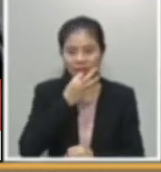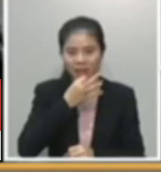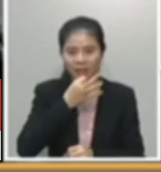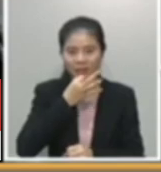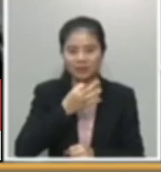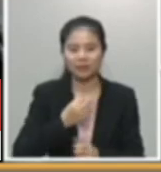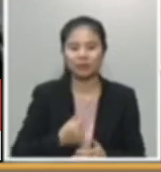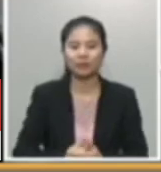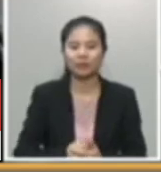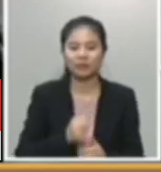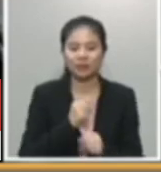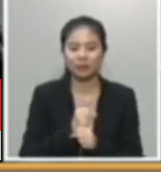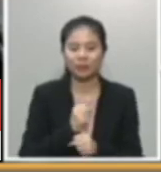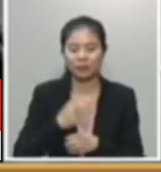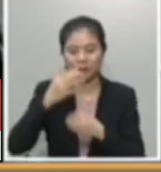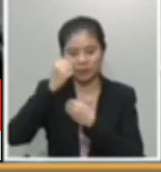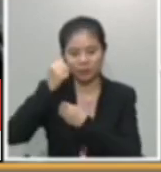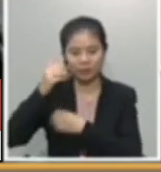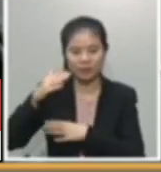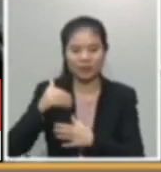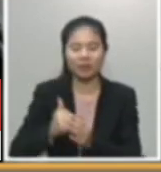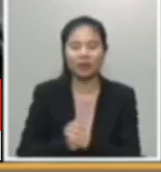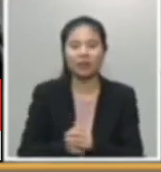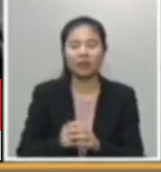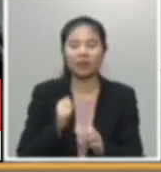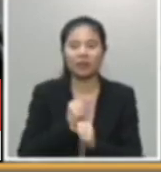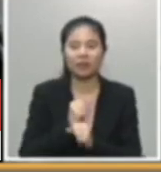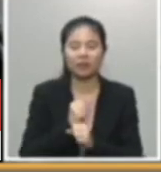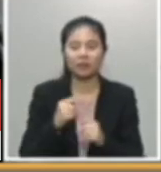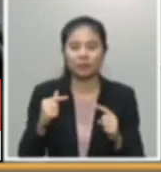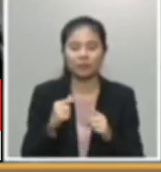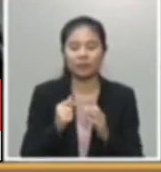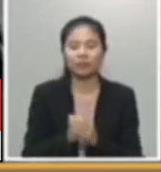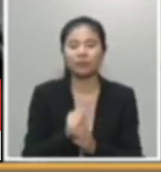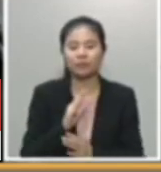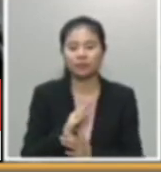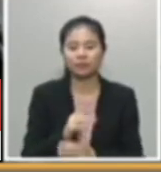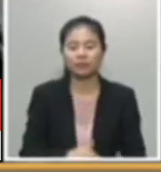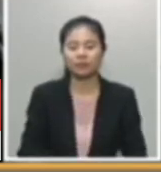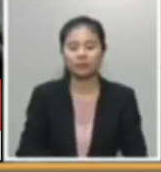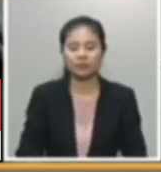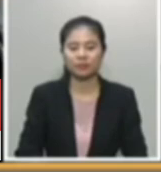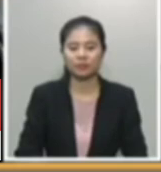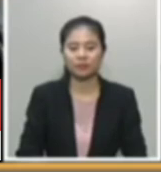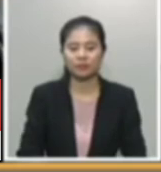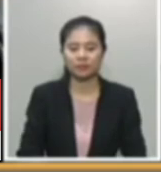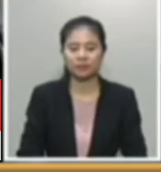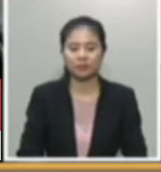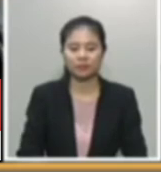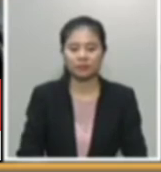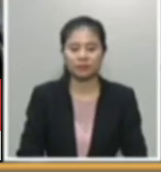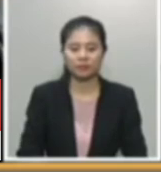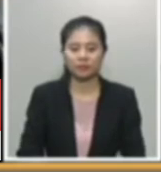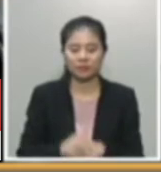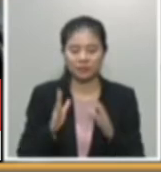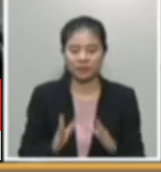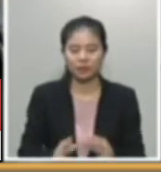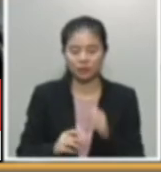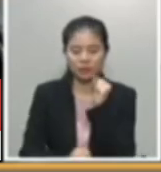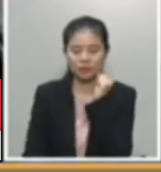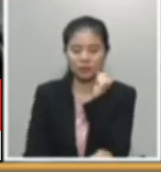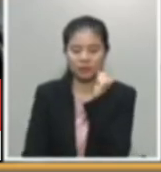พท่านไม่สนใจคนร่วมเผ่าพันธุ์กับท่านเลยหรือท่านจะผลักคนจนเหล่